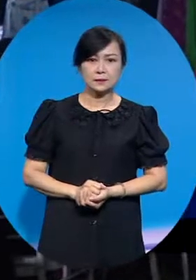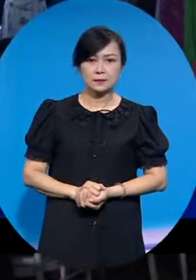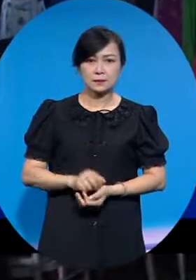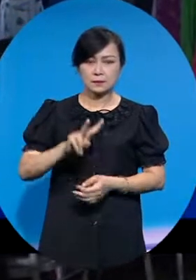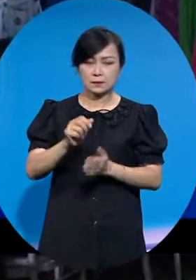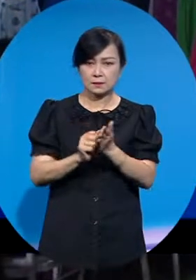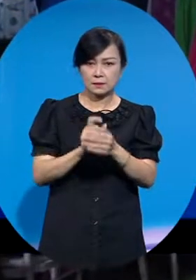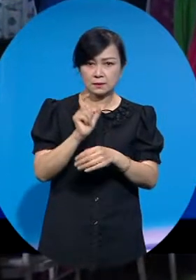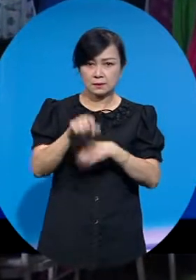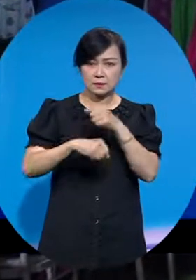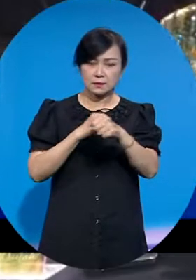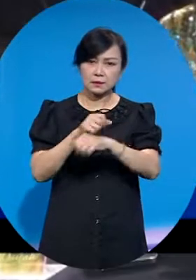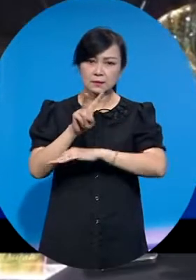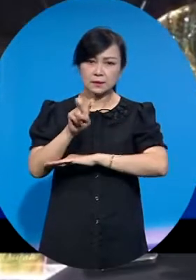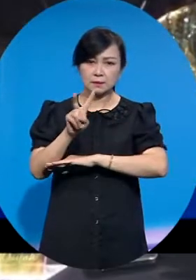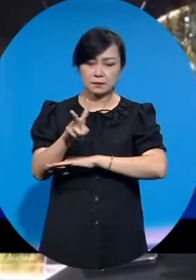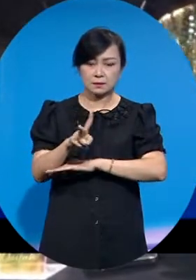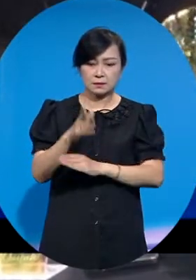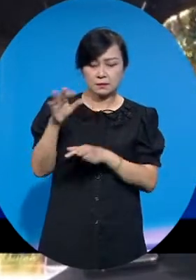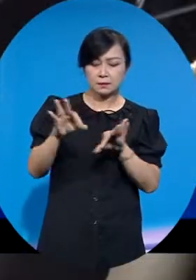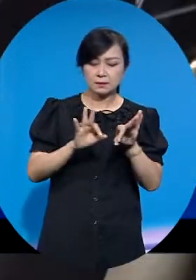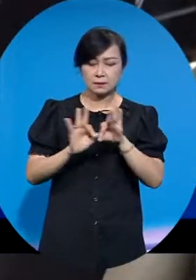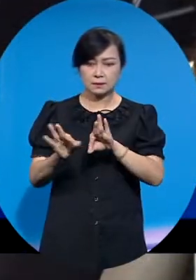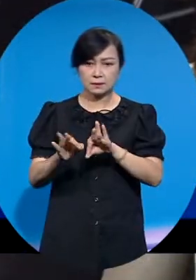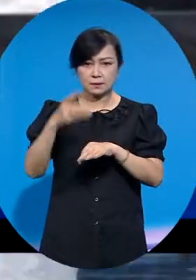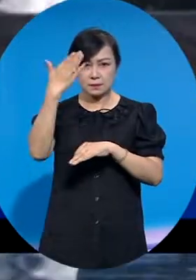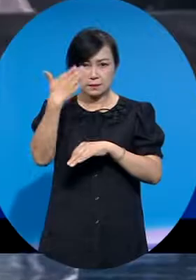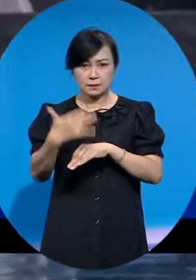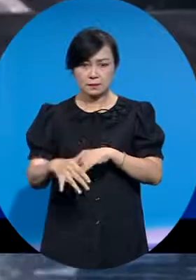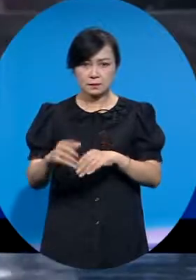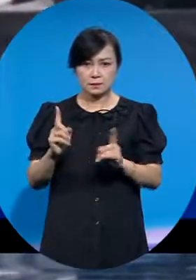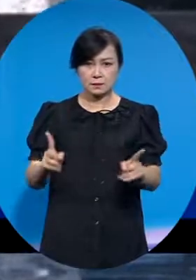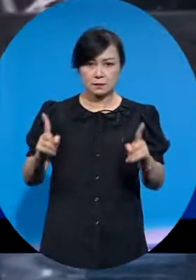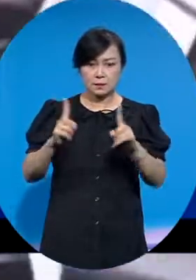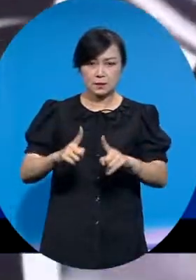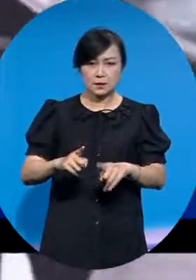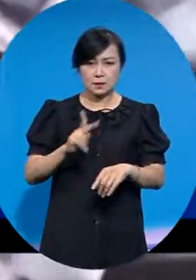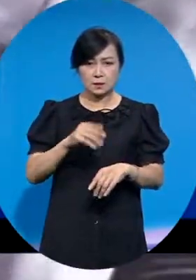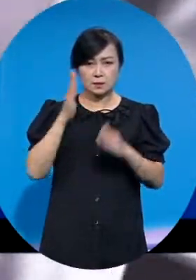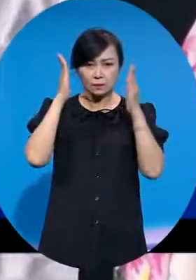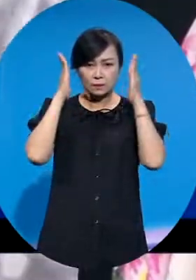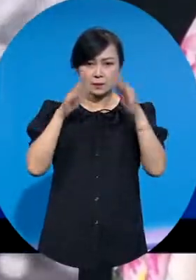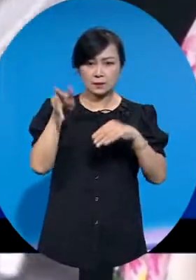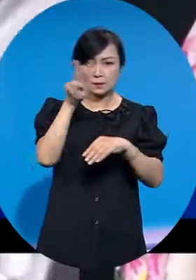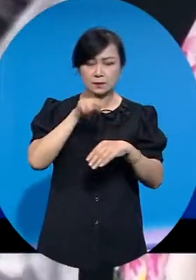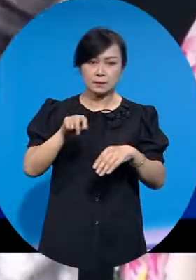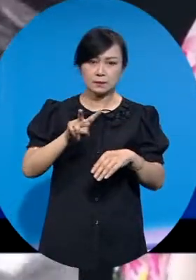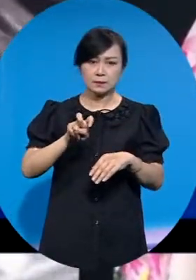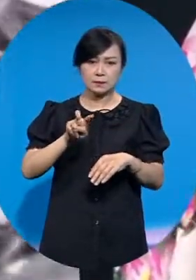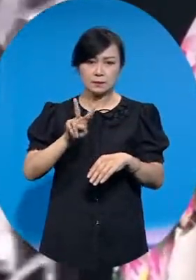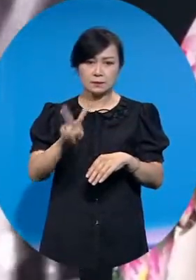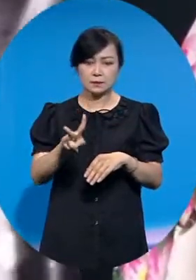Ngày 29 tháng 10 năm 2022, tại thành phố Hồ Chí Minh đã diễn ra vòng chung khảo cuộc thi Hoa hậu Quý bà Việt Nam